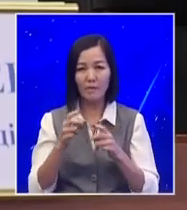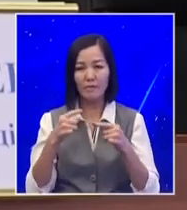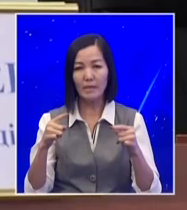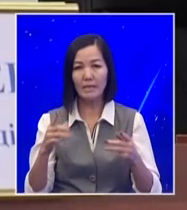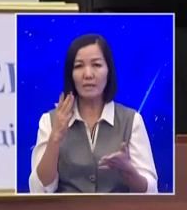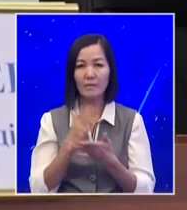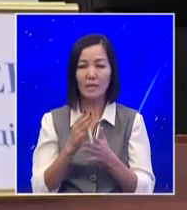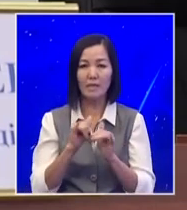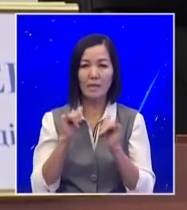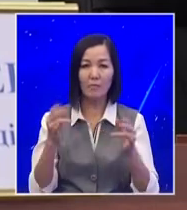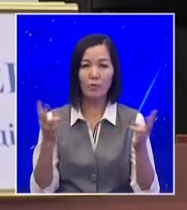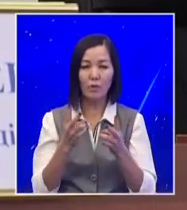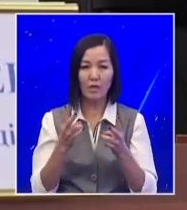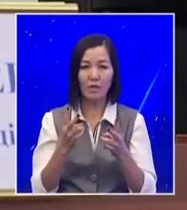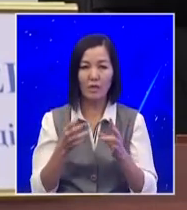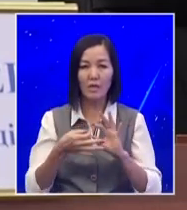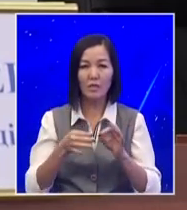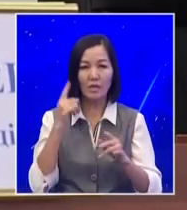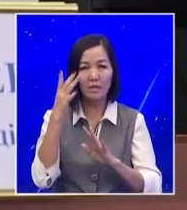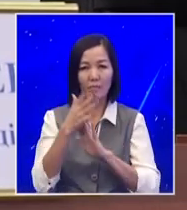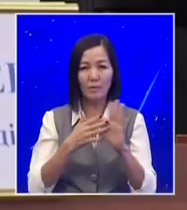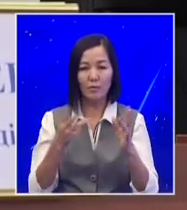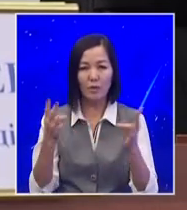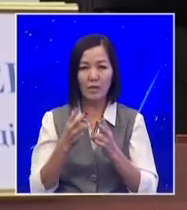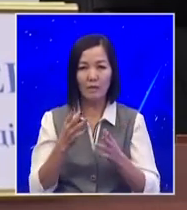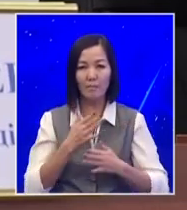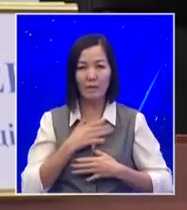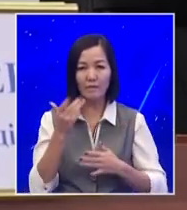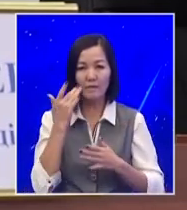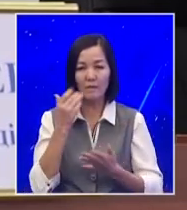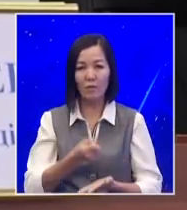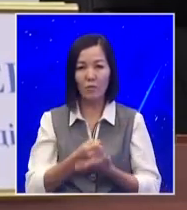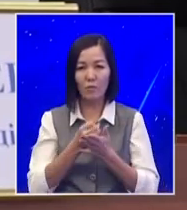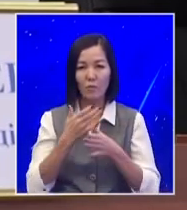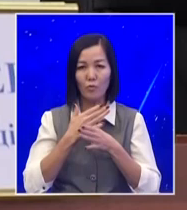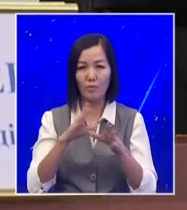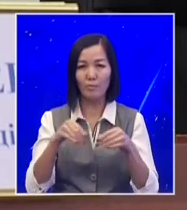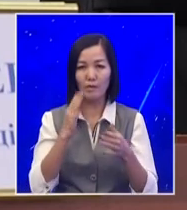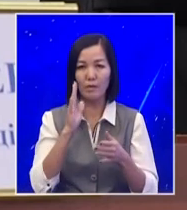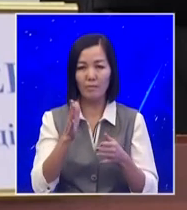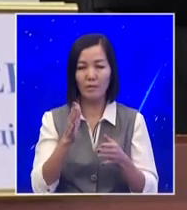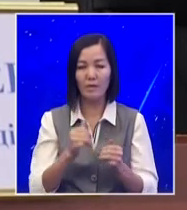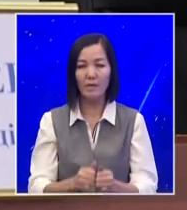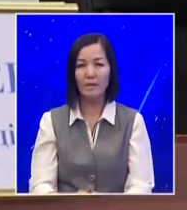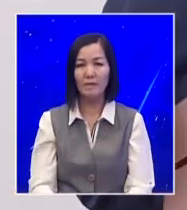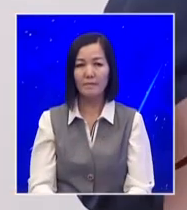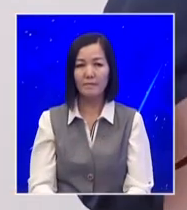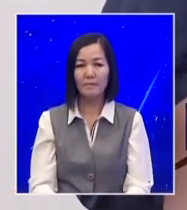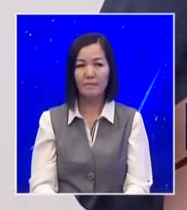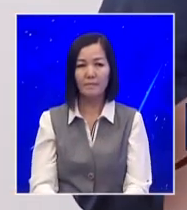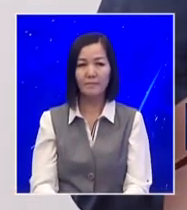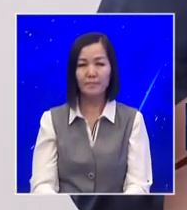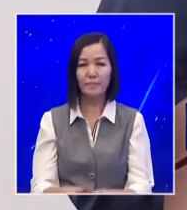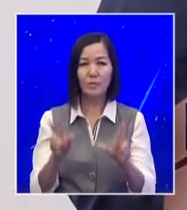жақта. Осының бәрін изучи, а мен өз жағымнан арғашан көмектесіп тұрам.